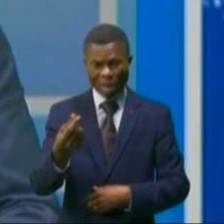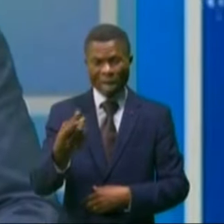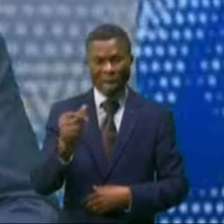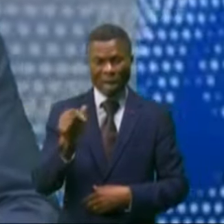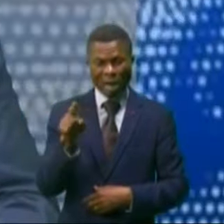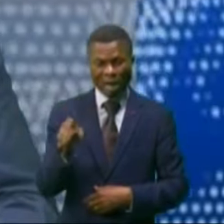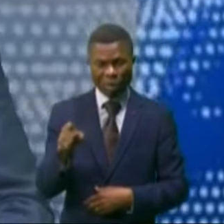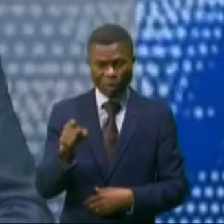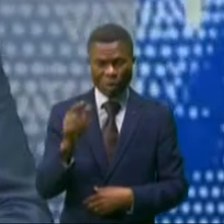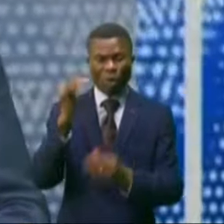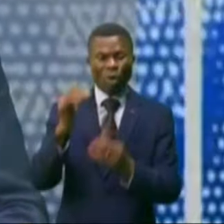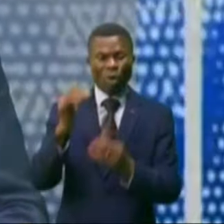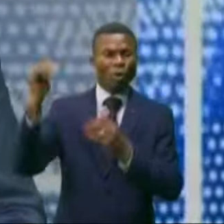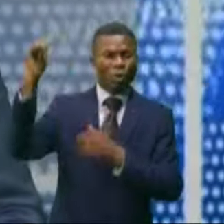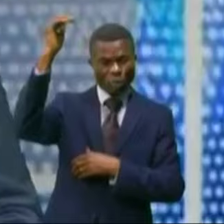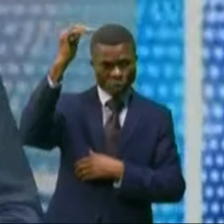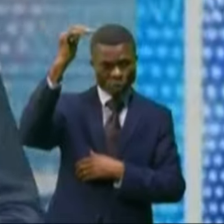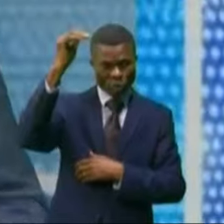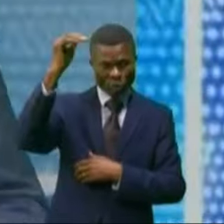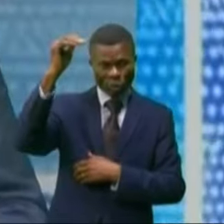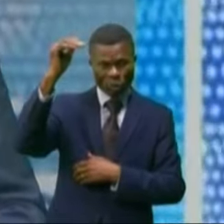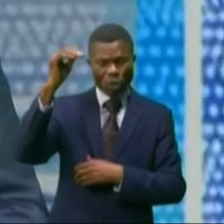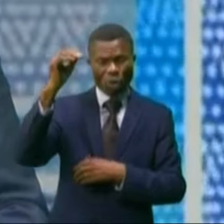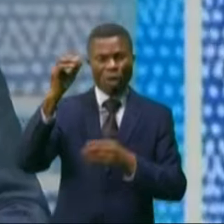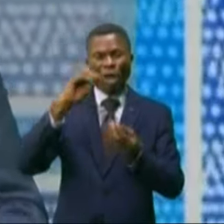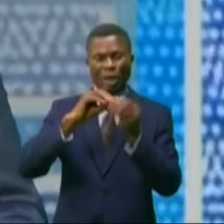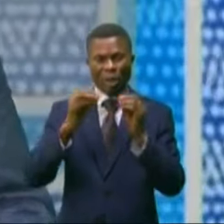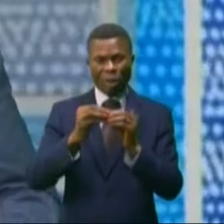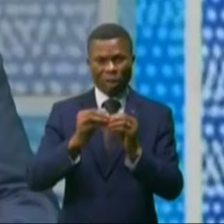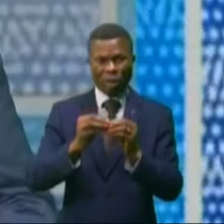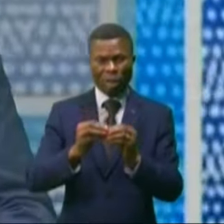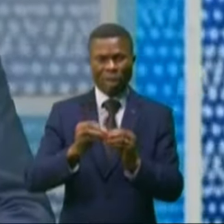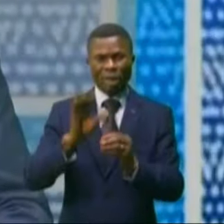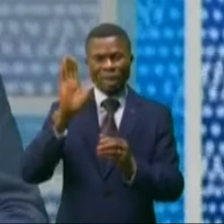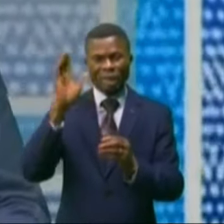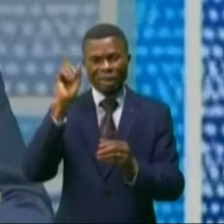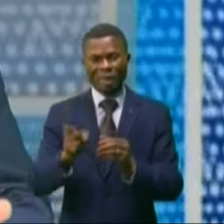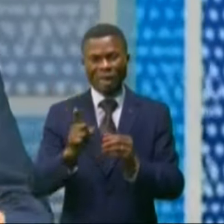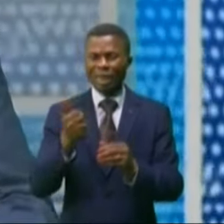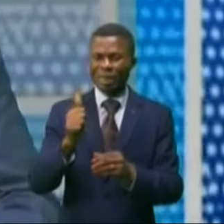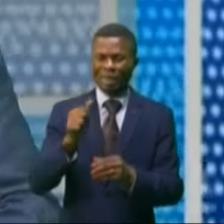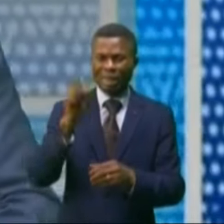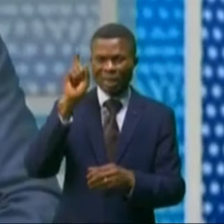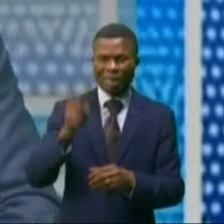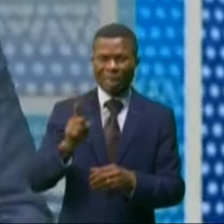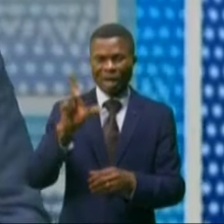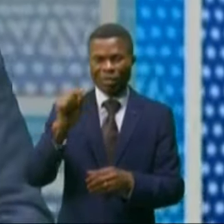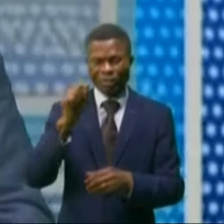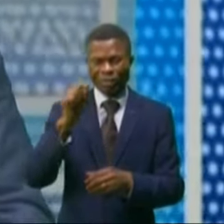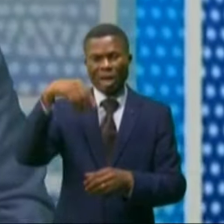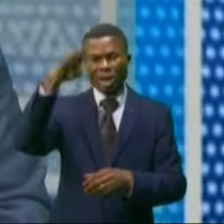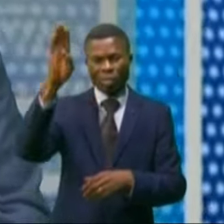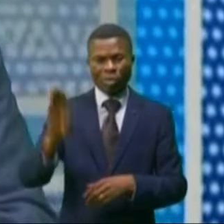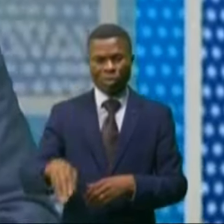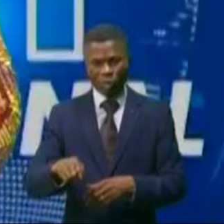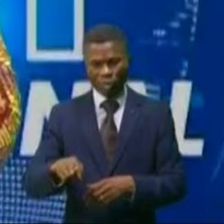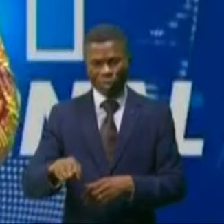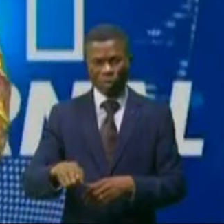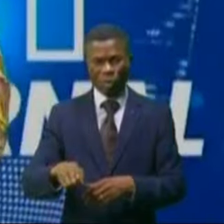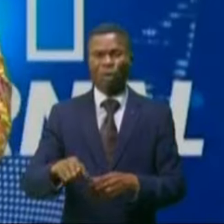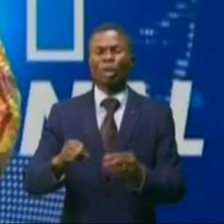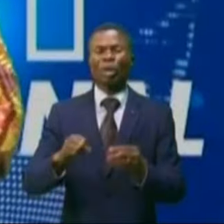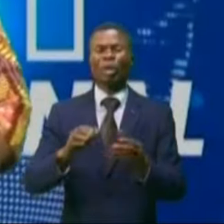dirais, supérieur au seuil minimum. Pourquoi ne pas aller à 110-120% du seuil minimum fixé par les régulateurs?